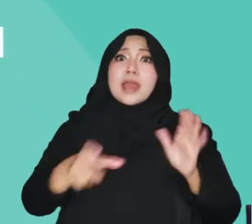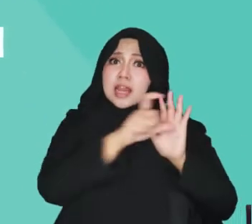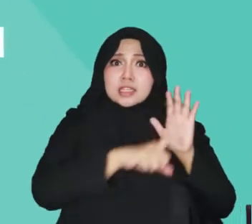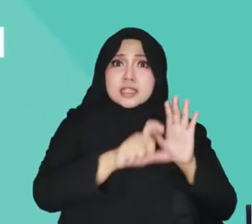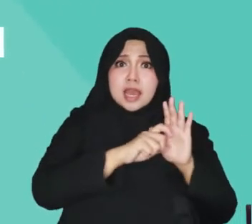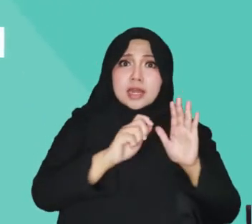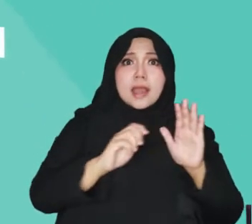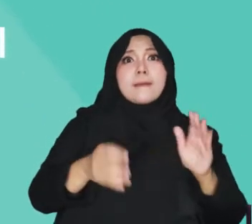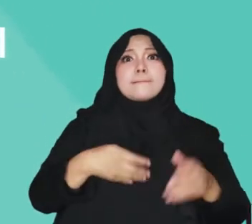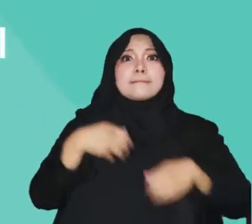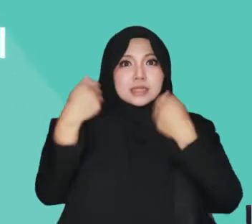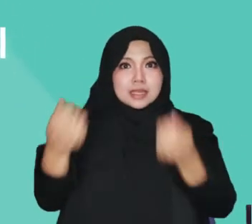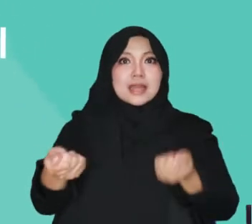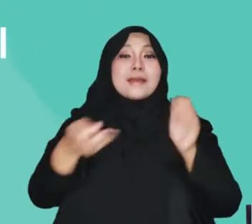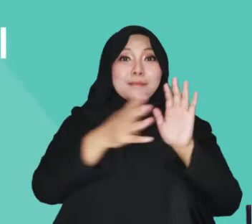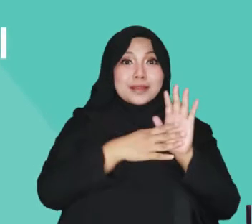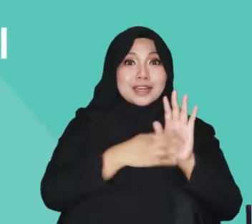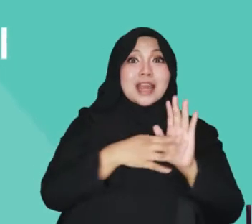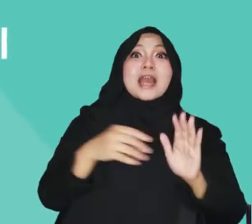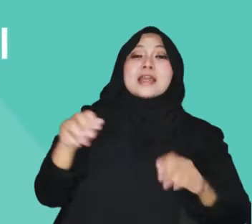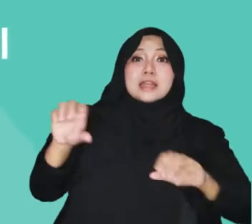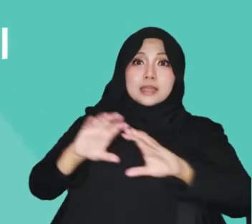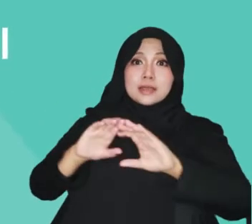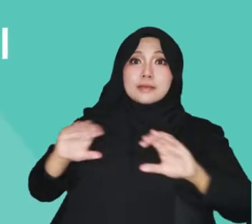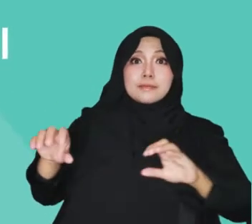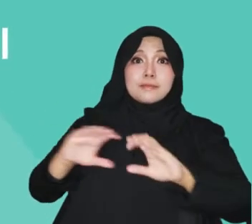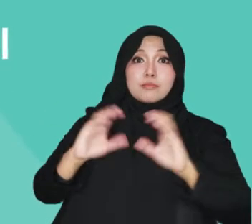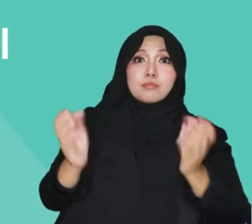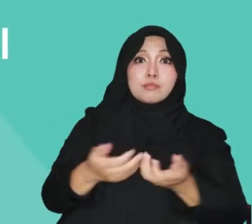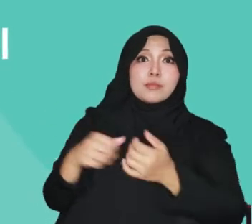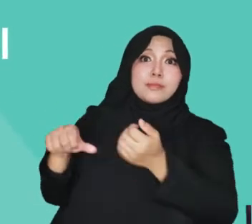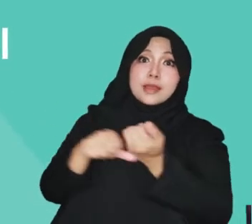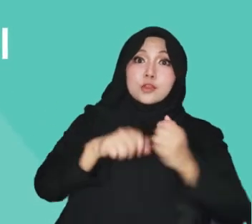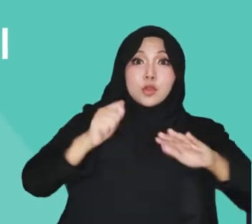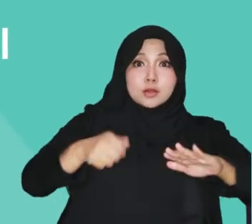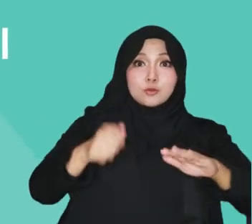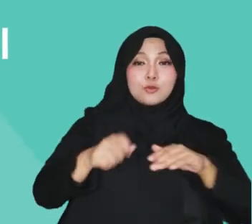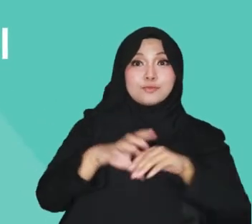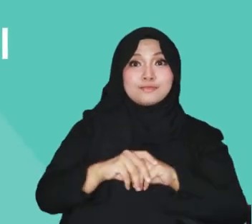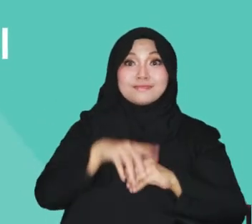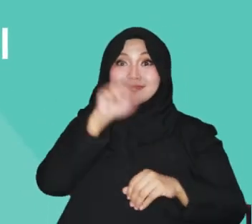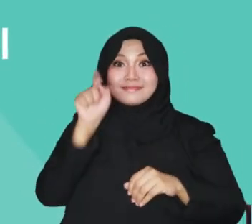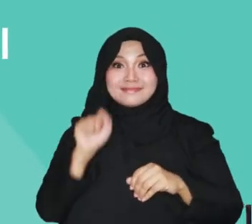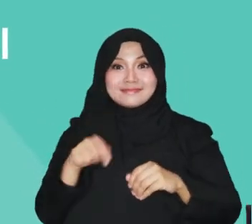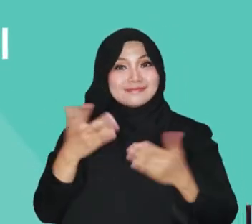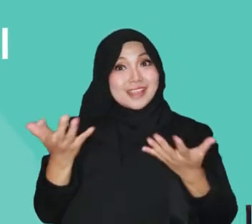Bagaimana mekanisme dan persyaratan pengajuan permohonan di pos bakum?